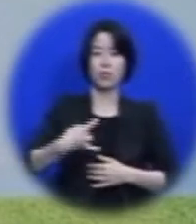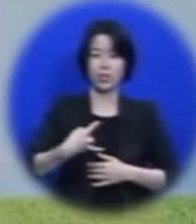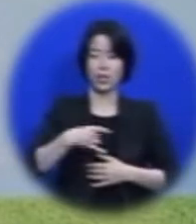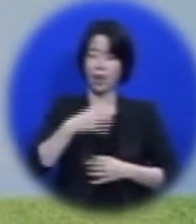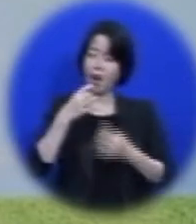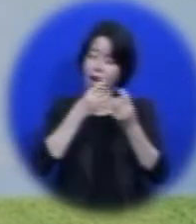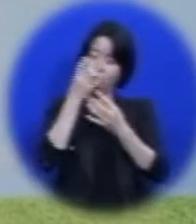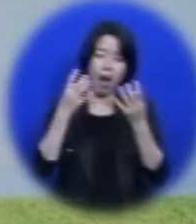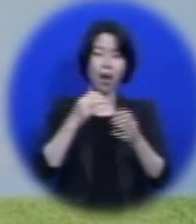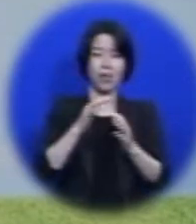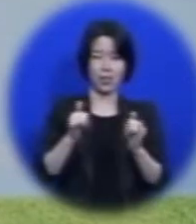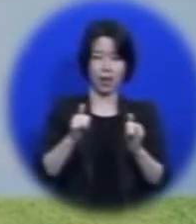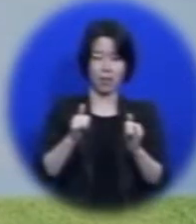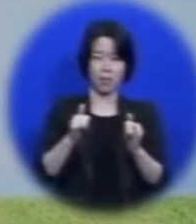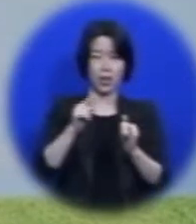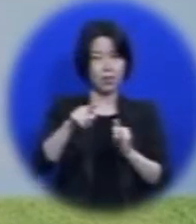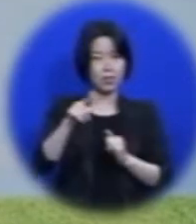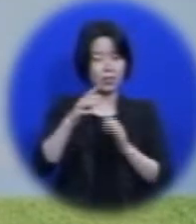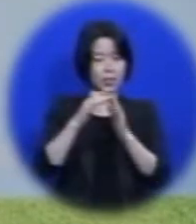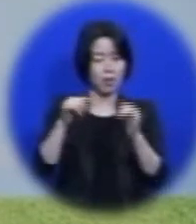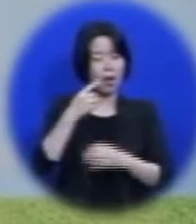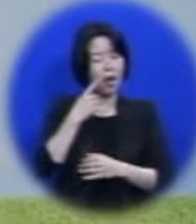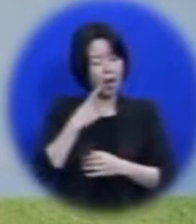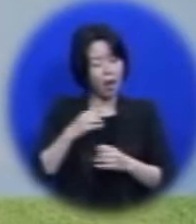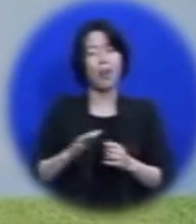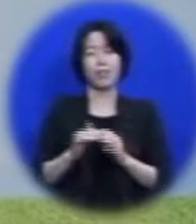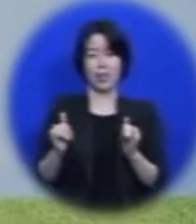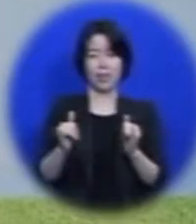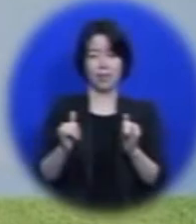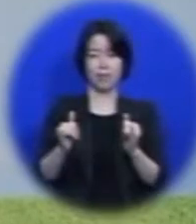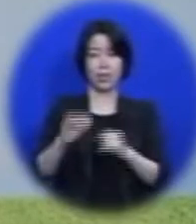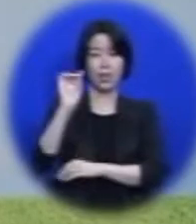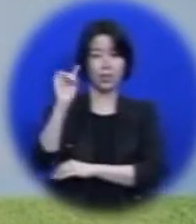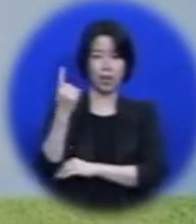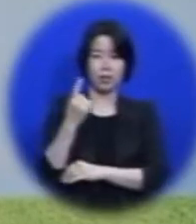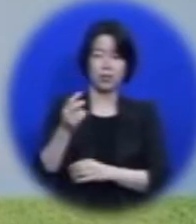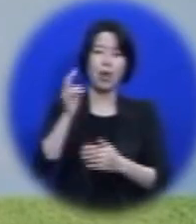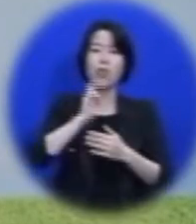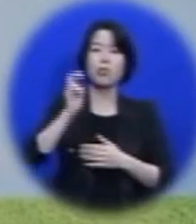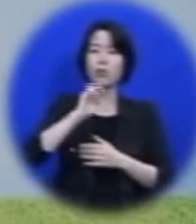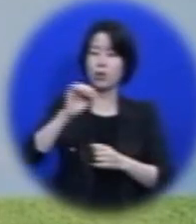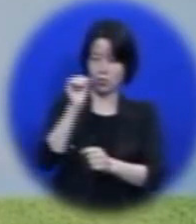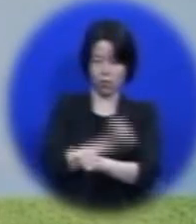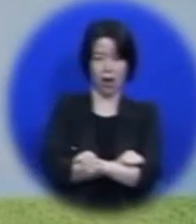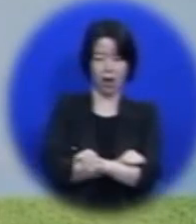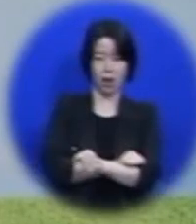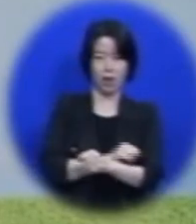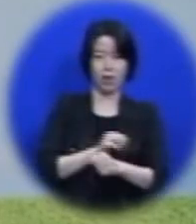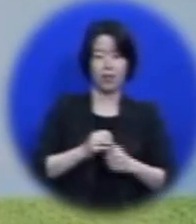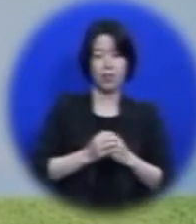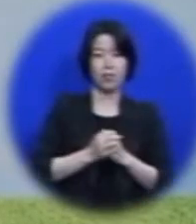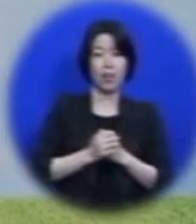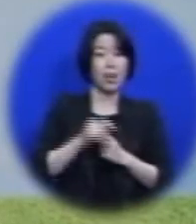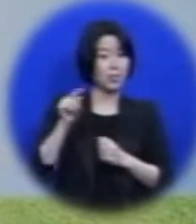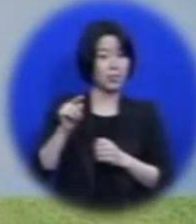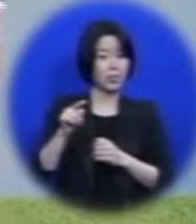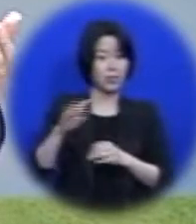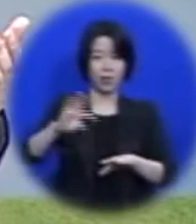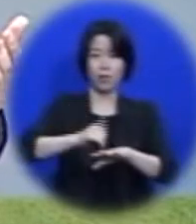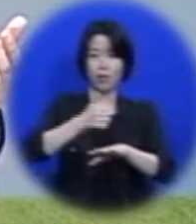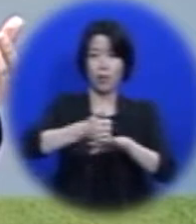글 잘 쓰는 사람은 정말 부러운 사람입니다. 다윗은 노래도 잘했습니다. 그는